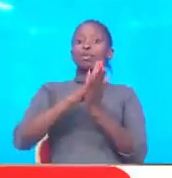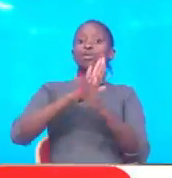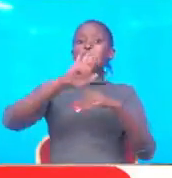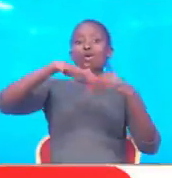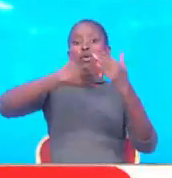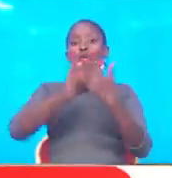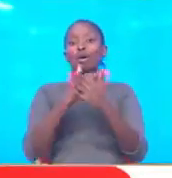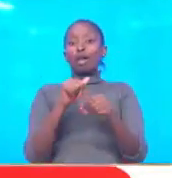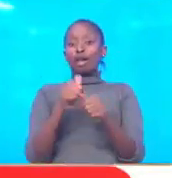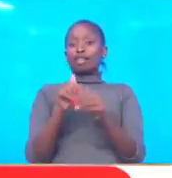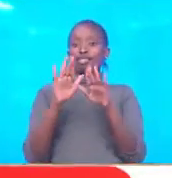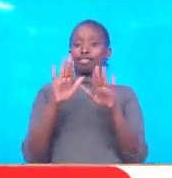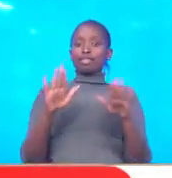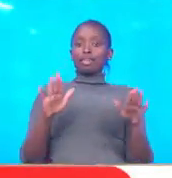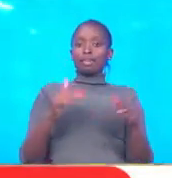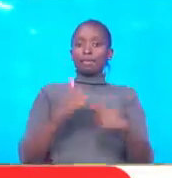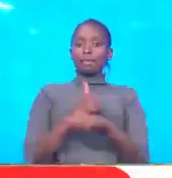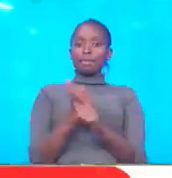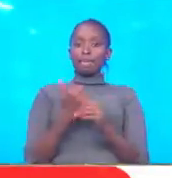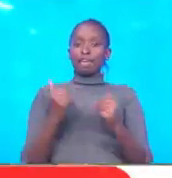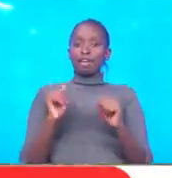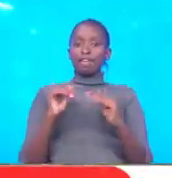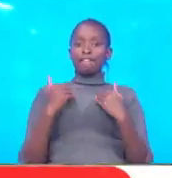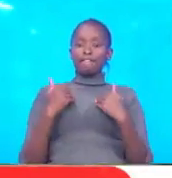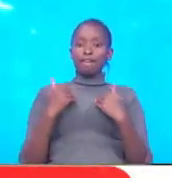ili kulinda mstakabali wa chakula nchini.